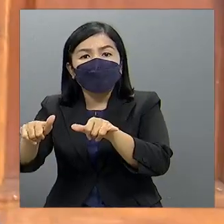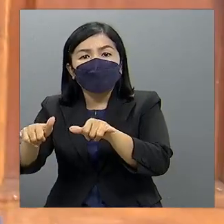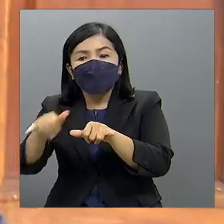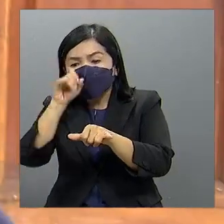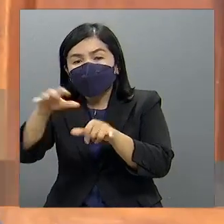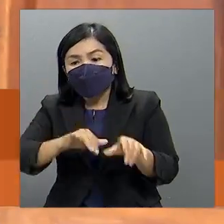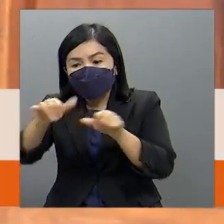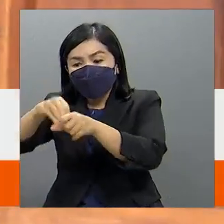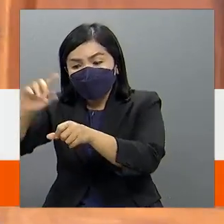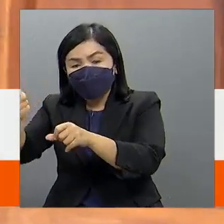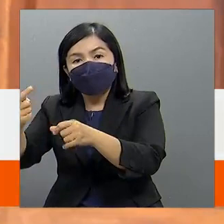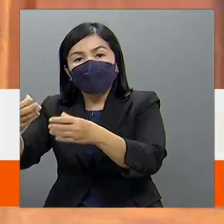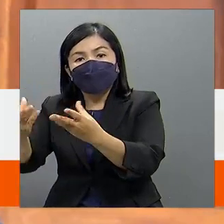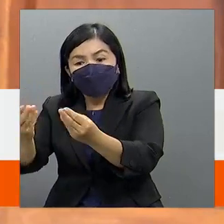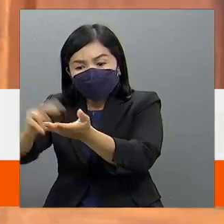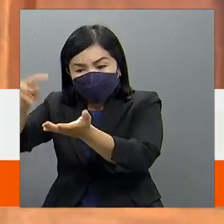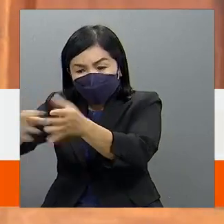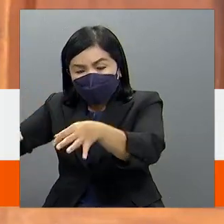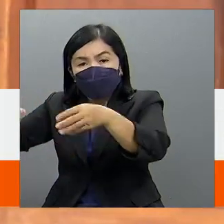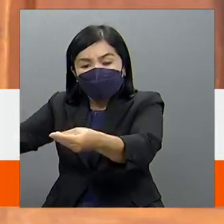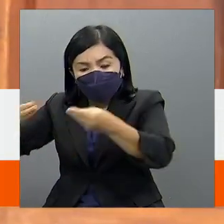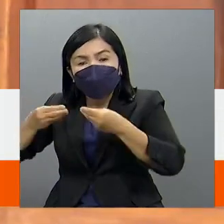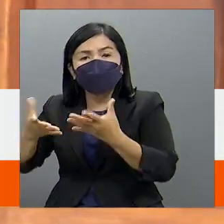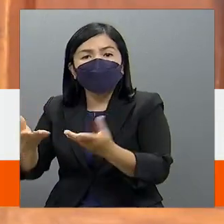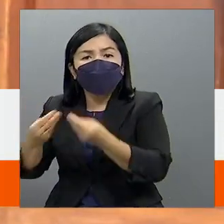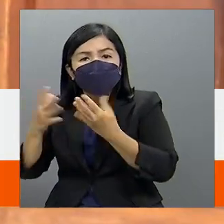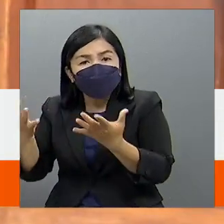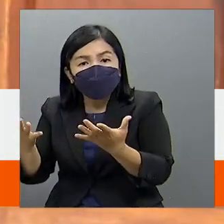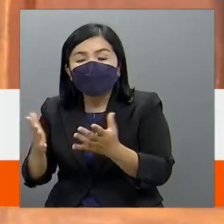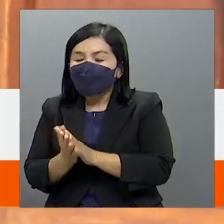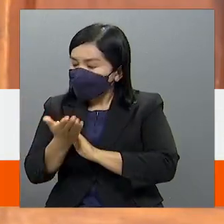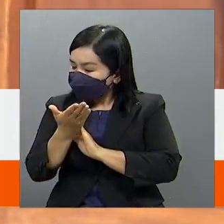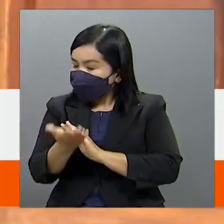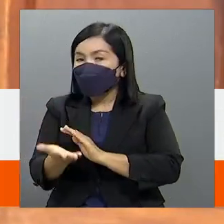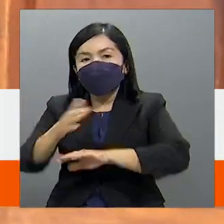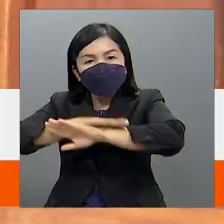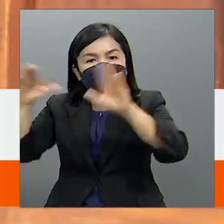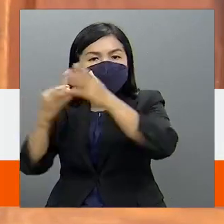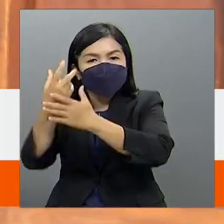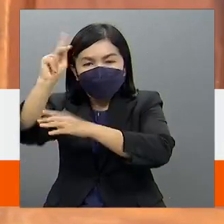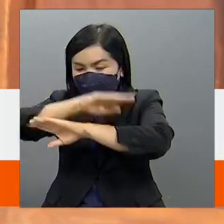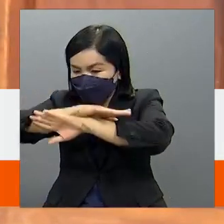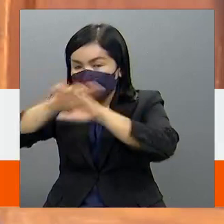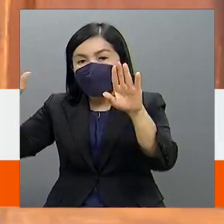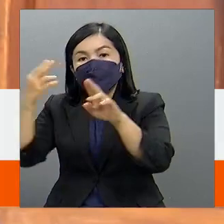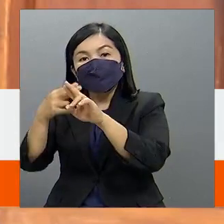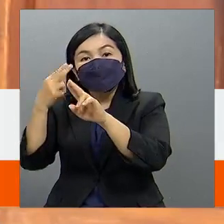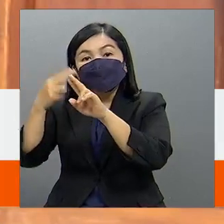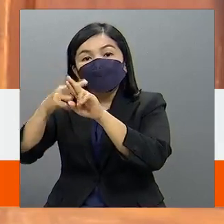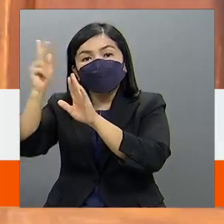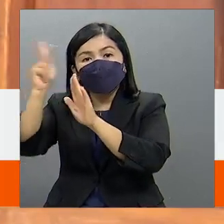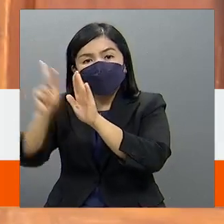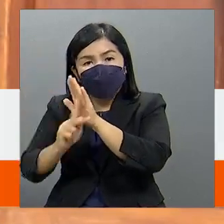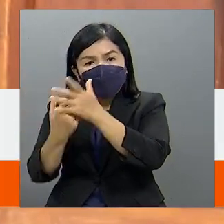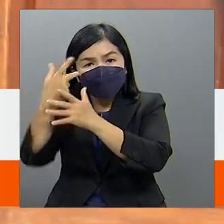ให้ให้เขาเข้ามาแก้ปัญหาเพื่อของให้เราก่อนค่ะเพื่อนของพื้นที่ป่าเนี่ยค่ะคะ